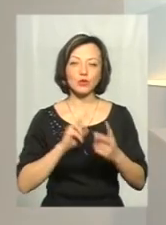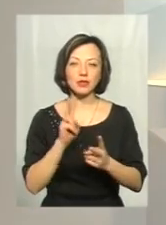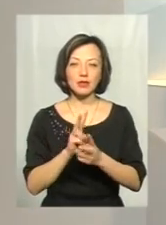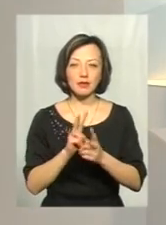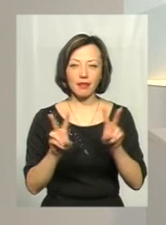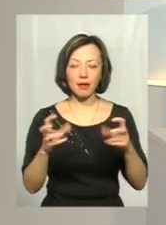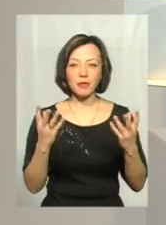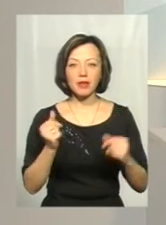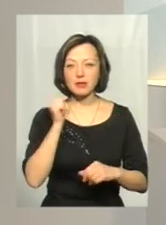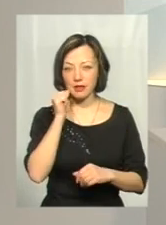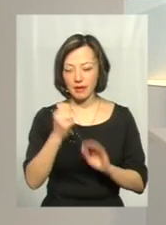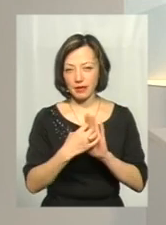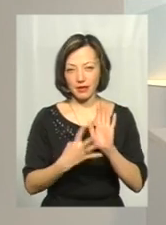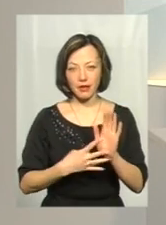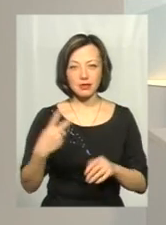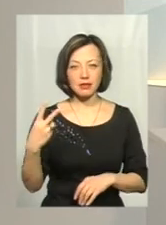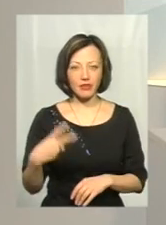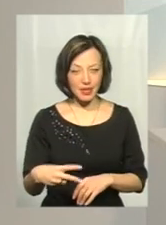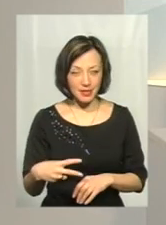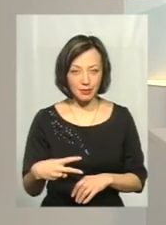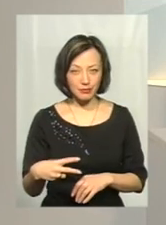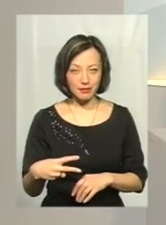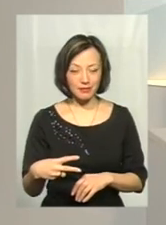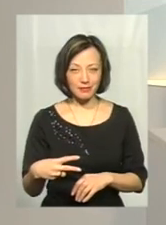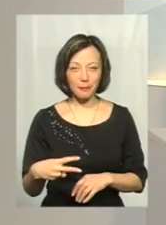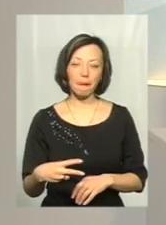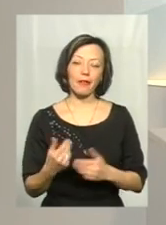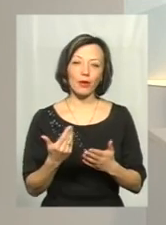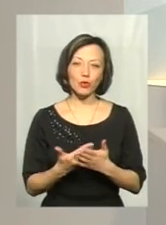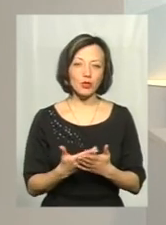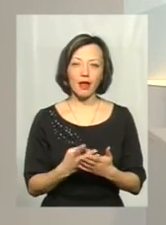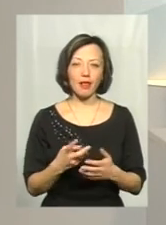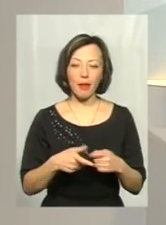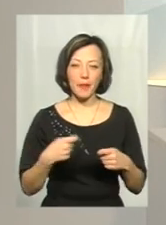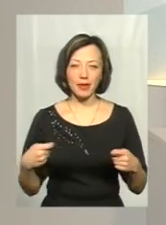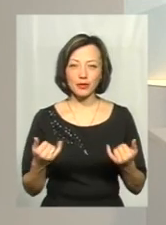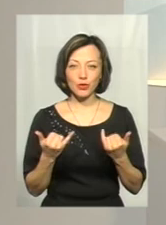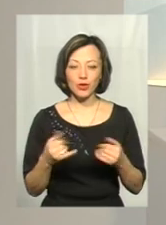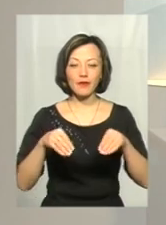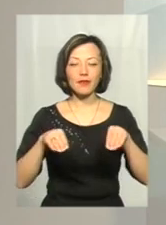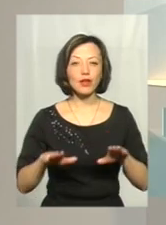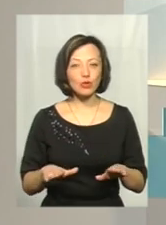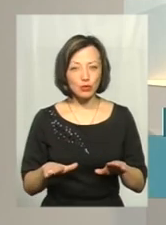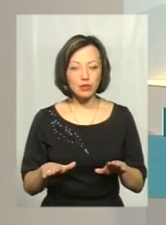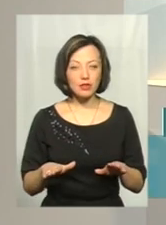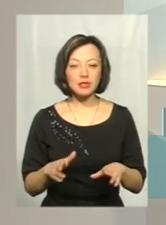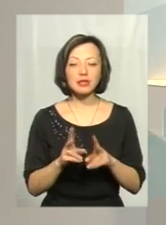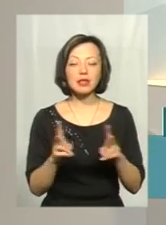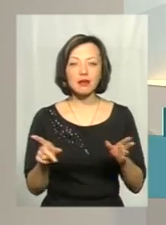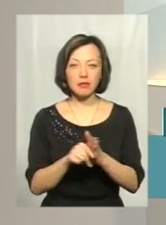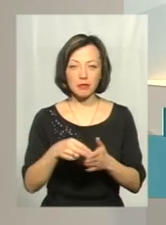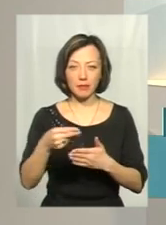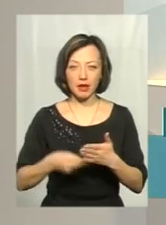у темі дня вже завтра о 19:20. А отож, не боріться, вже сьогодні вирішуйте, з ким